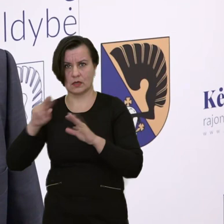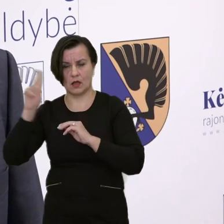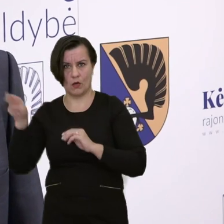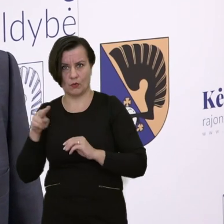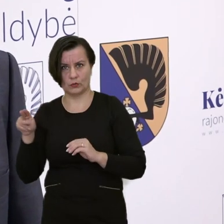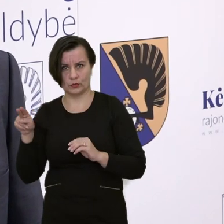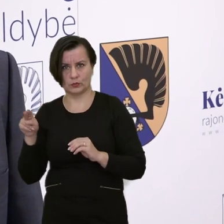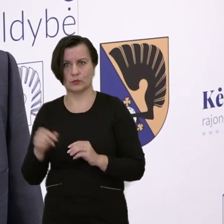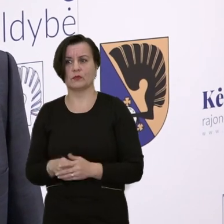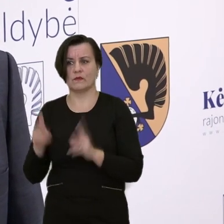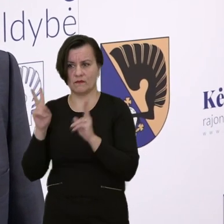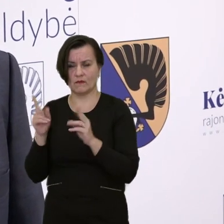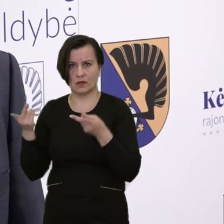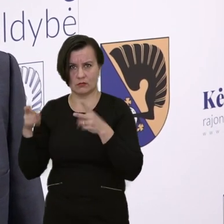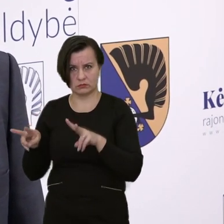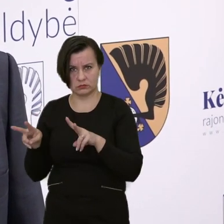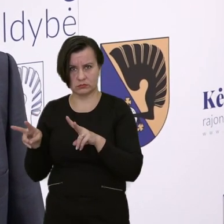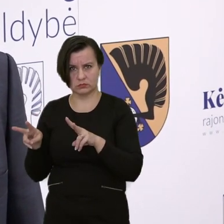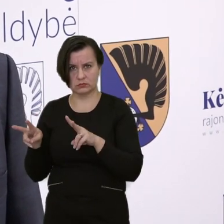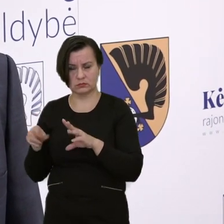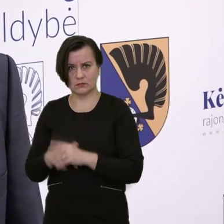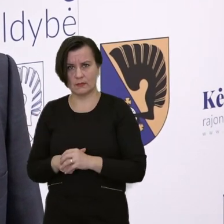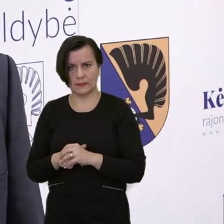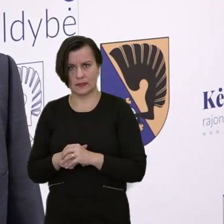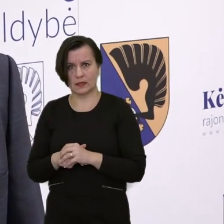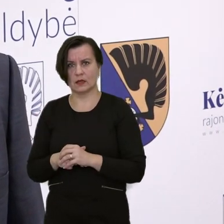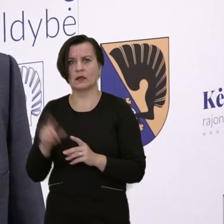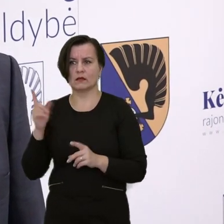5 iki 27 eurų, jis toks ir bus, tik tai,